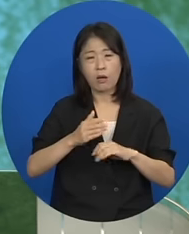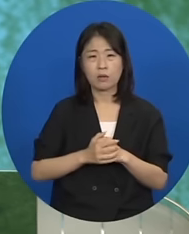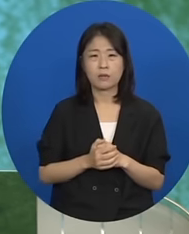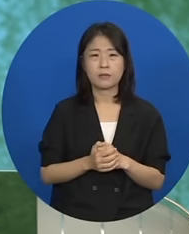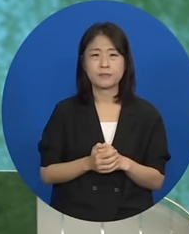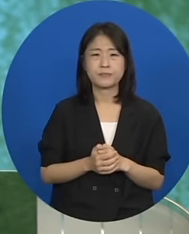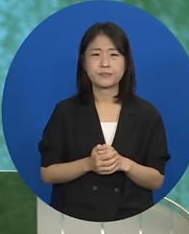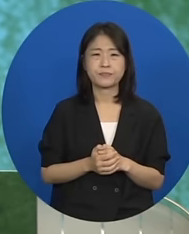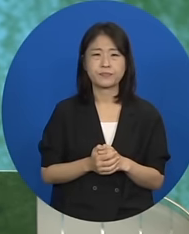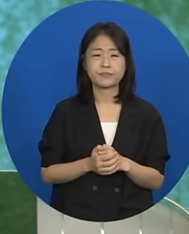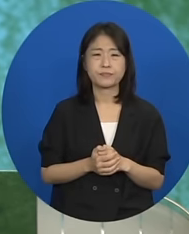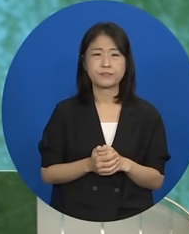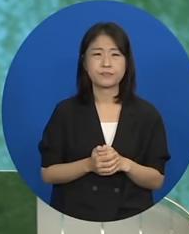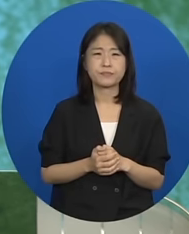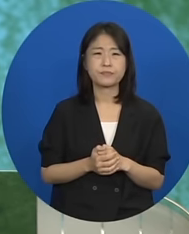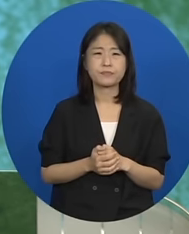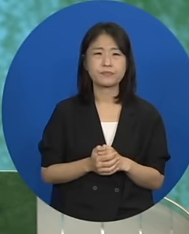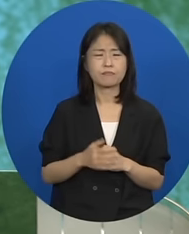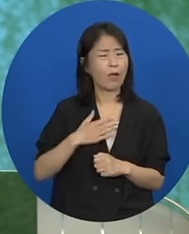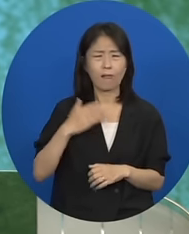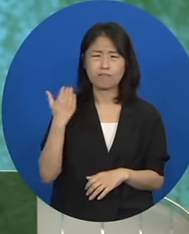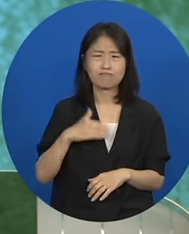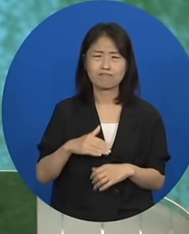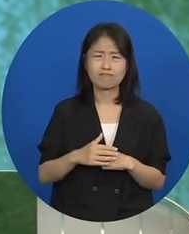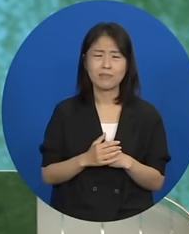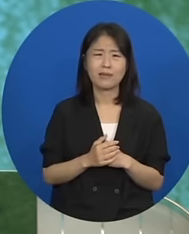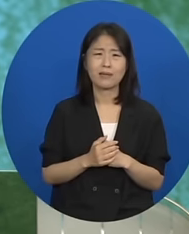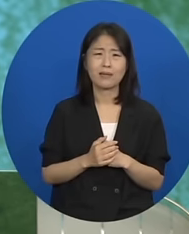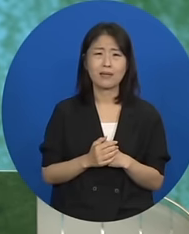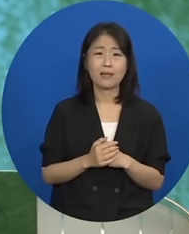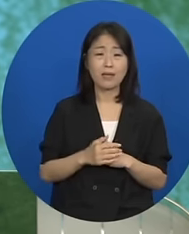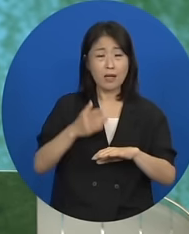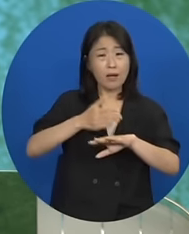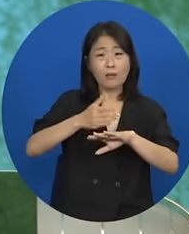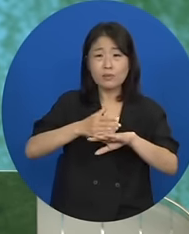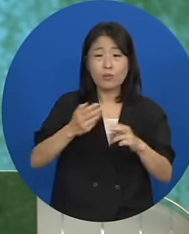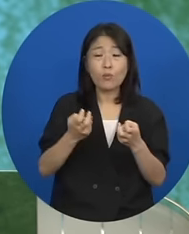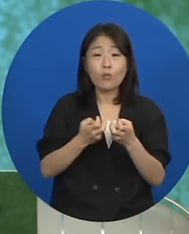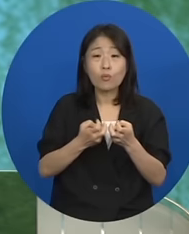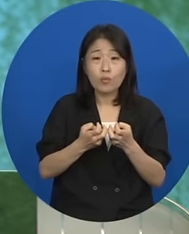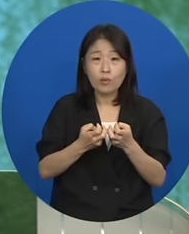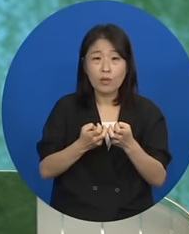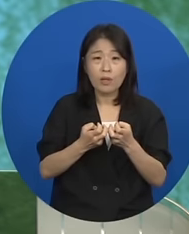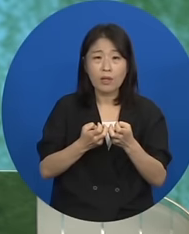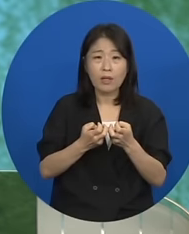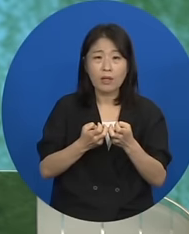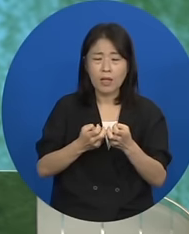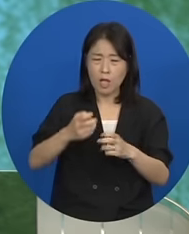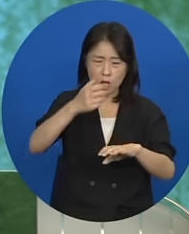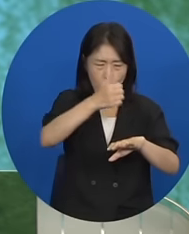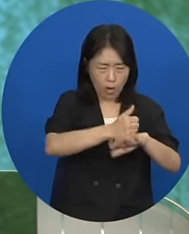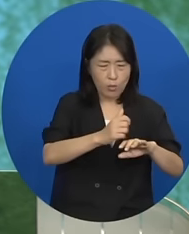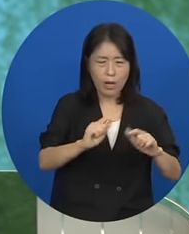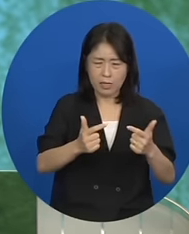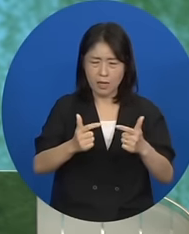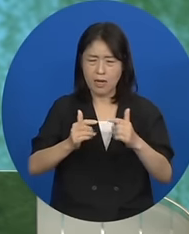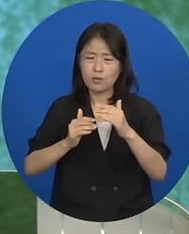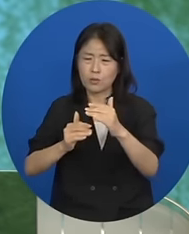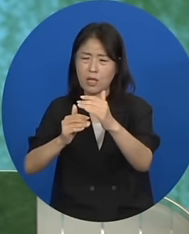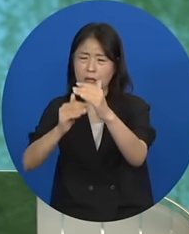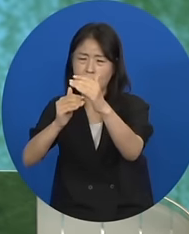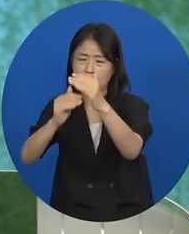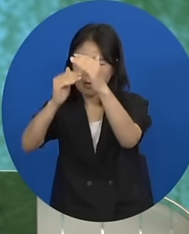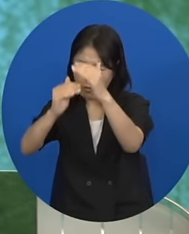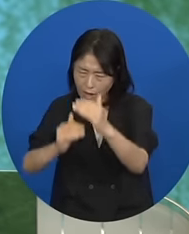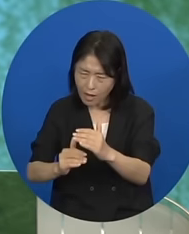할 것 같더라고 근데 어떻게 이분은 그렇게 감사할 수 있을까 과정에 감사인 거 같아요 아직 끝난게 아니니까